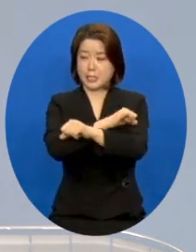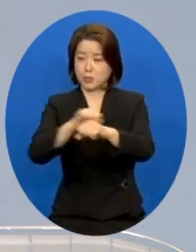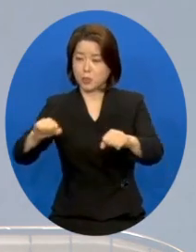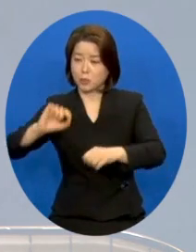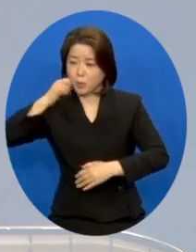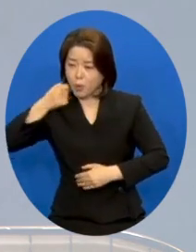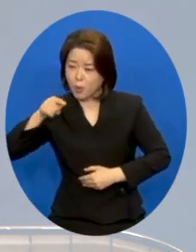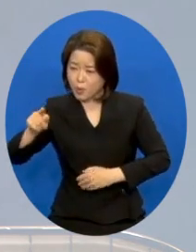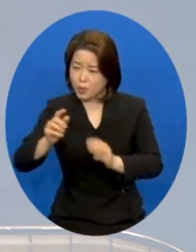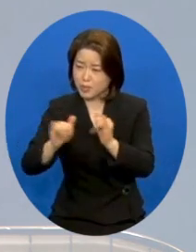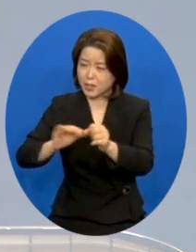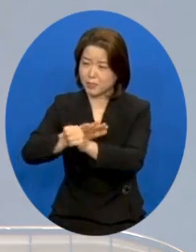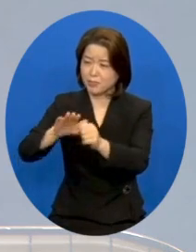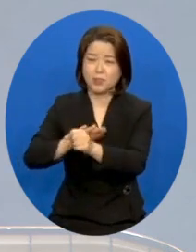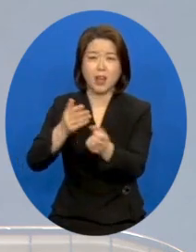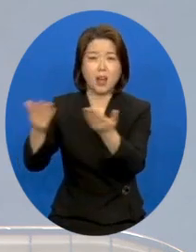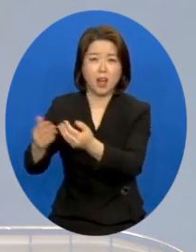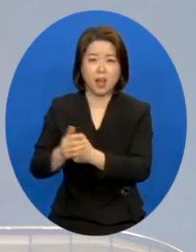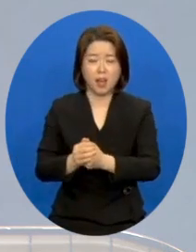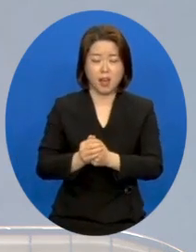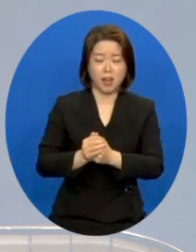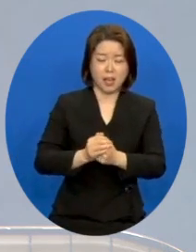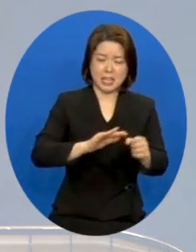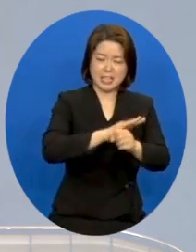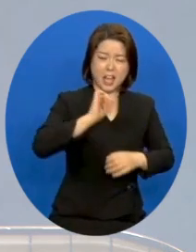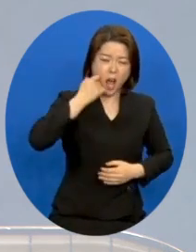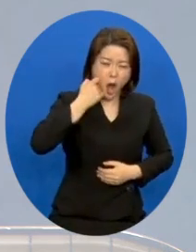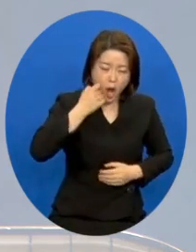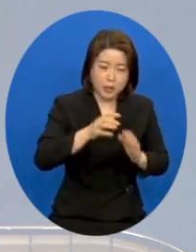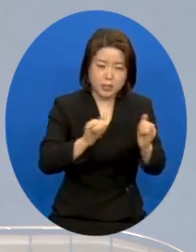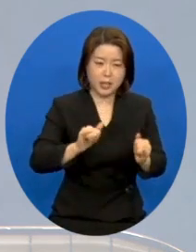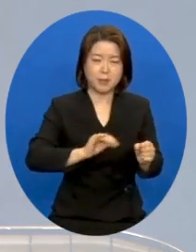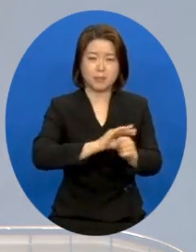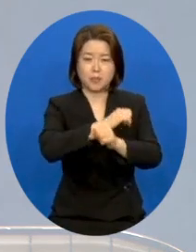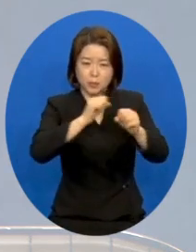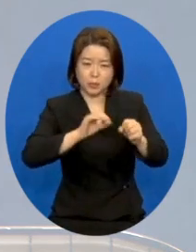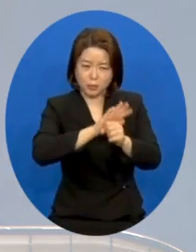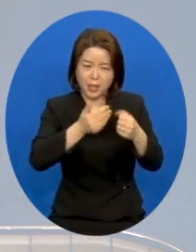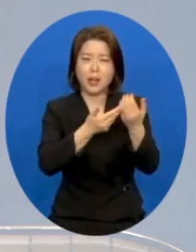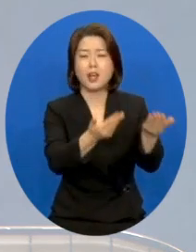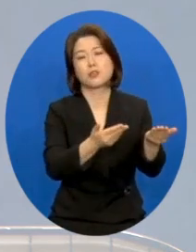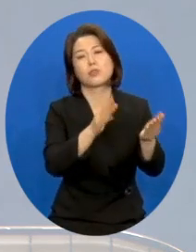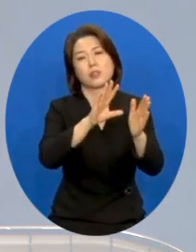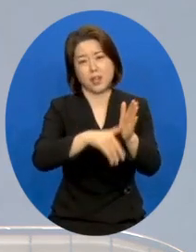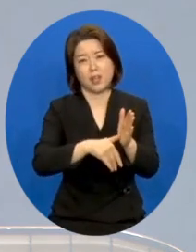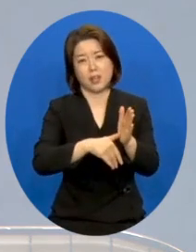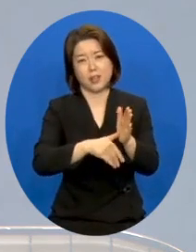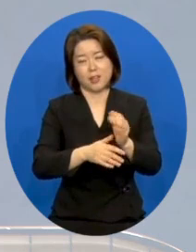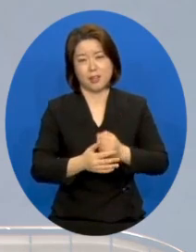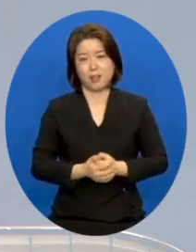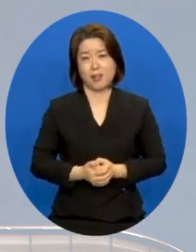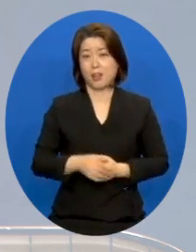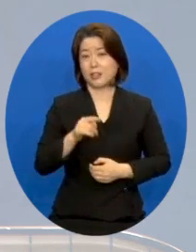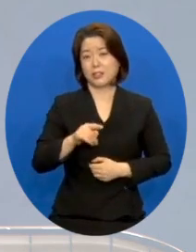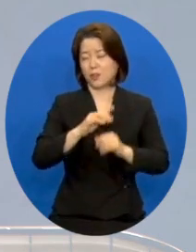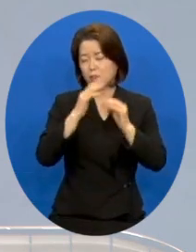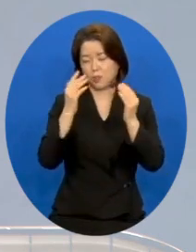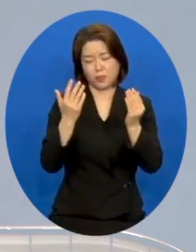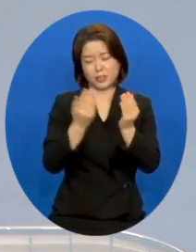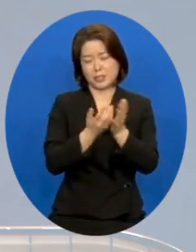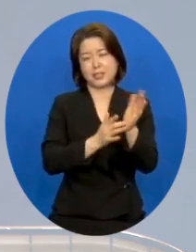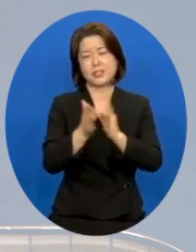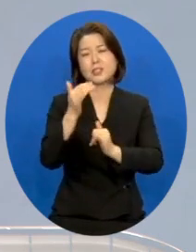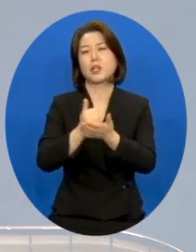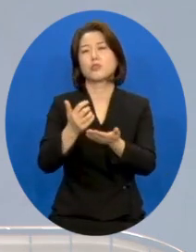수 없는 사람을 용서하고 사랑할 수 없는 사람을 사랑하는 것을 볼 때 그전 쪽으로 예수님이